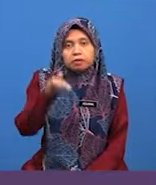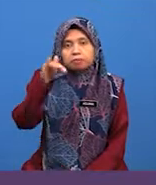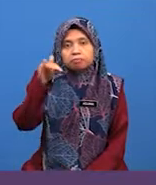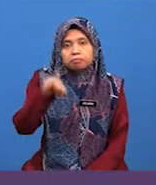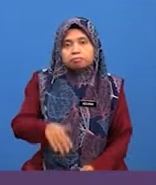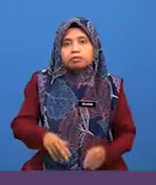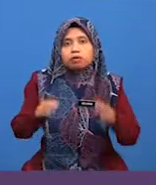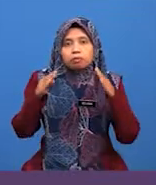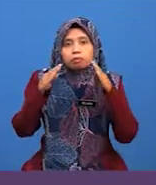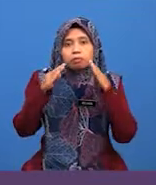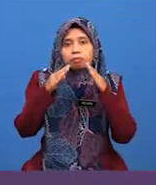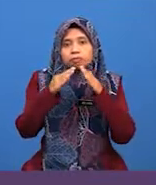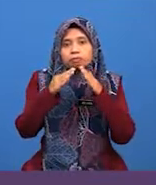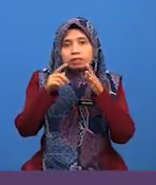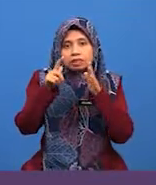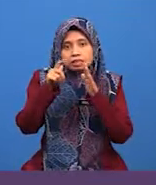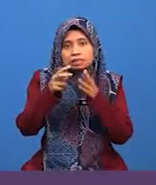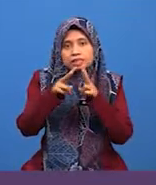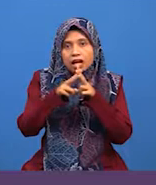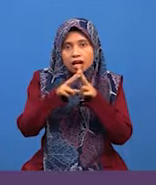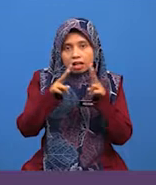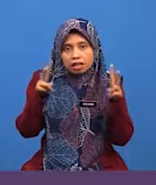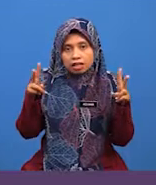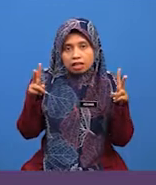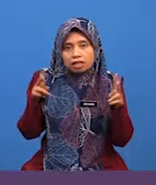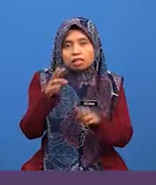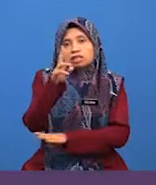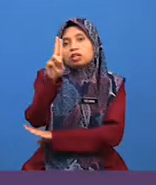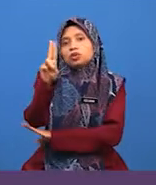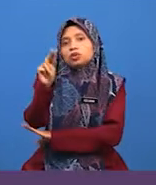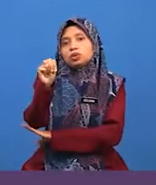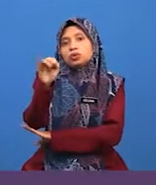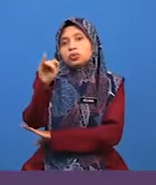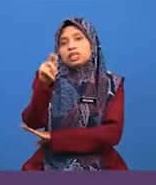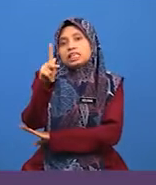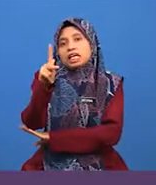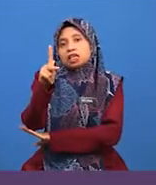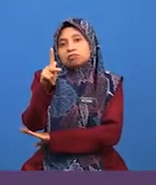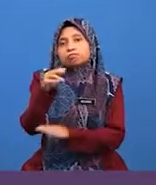Ya, murid-murid, bijak sekali. Jawapannya ialah